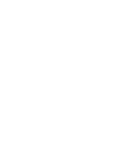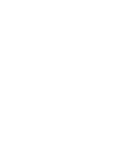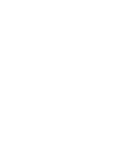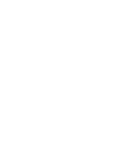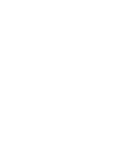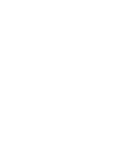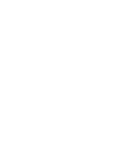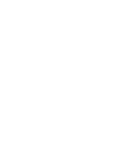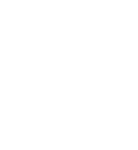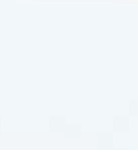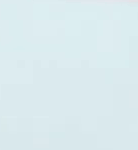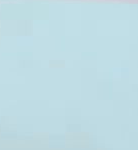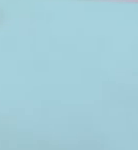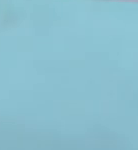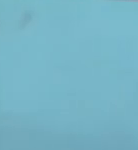KPM.